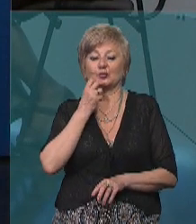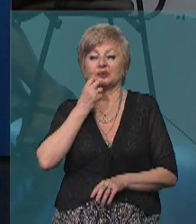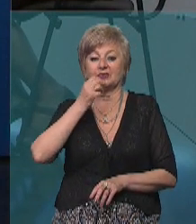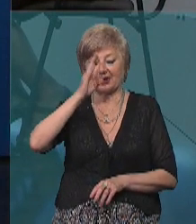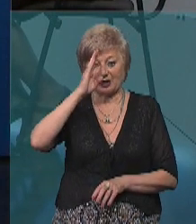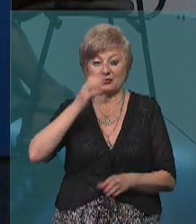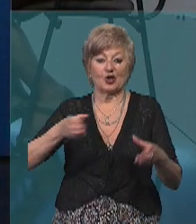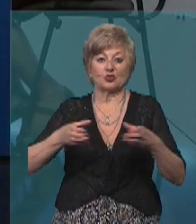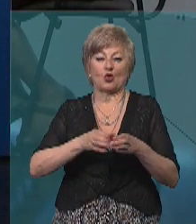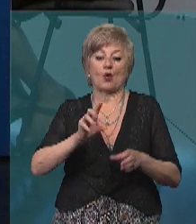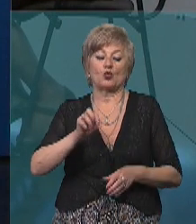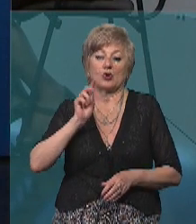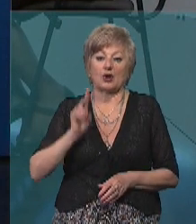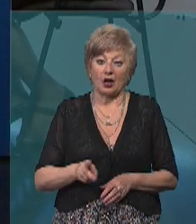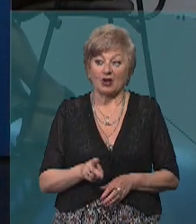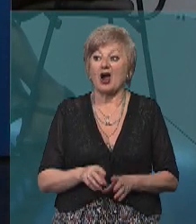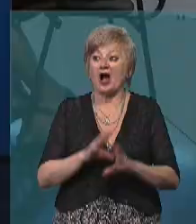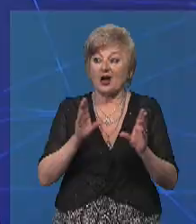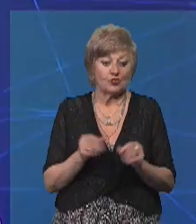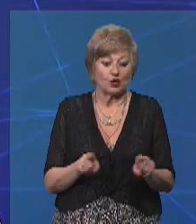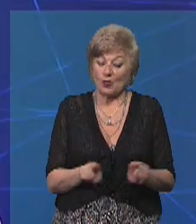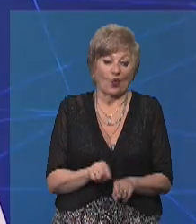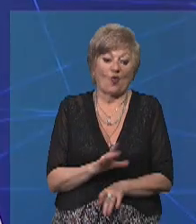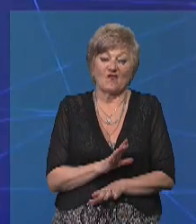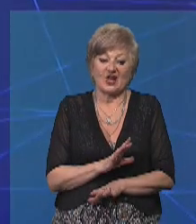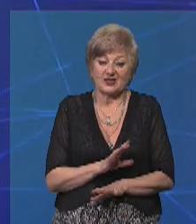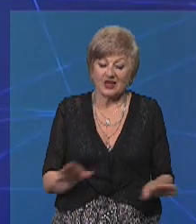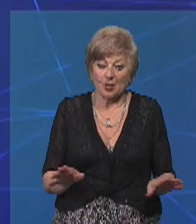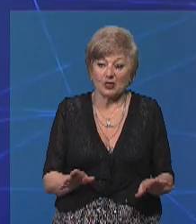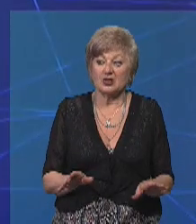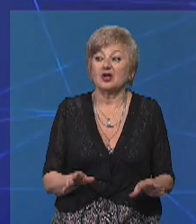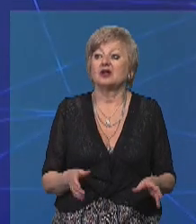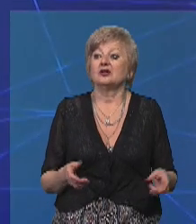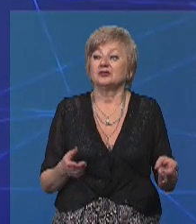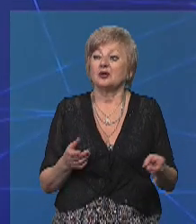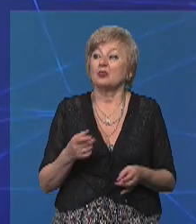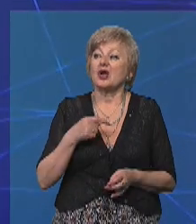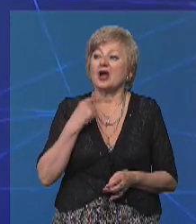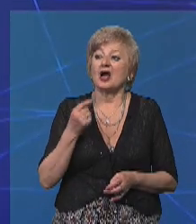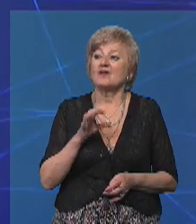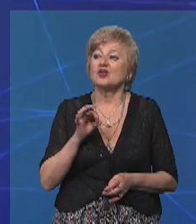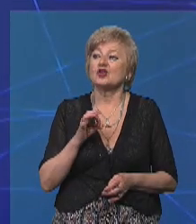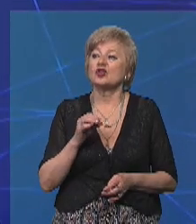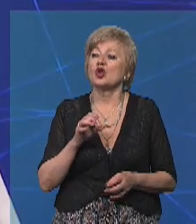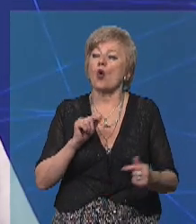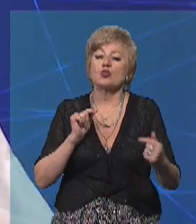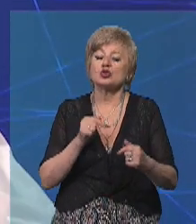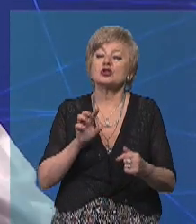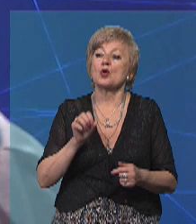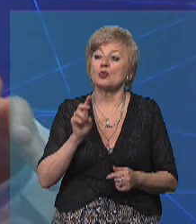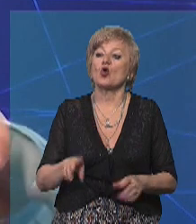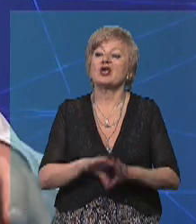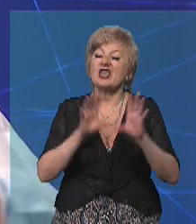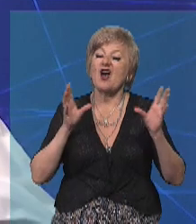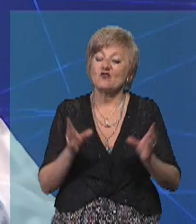з команди «Буряка». Але насправді, щоб такого не було, і ми не розглядали ці проблеми, треба… Ми говоримо не про опозиційний блок. Ні, я кажу взагалі